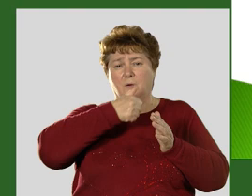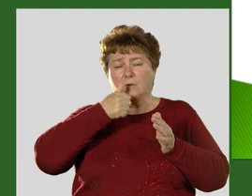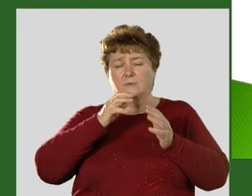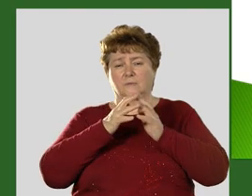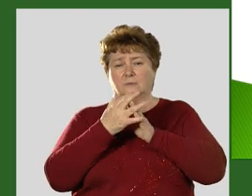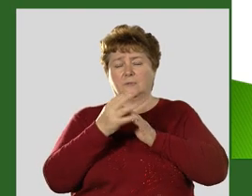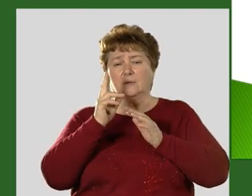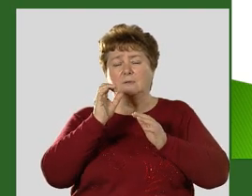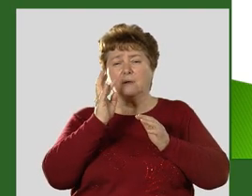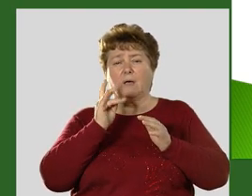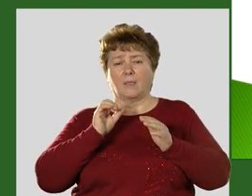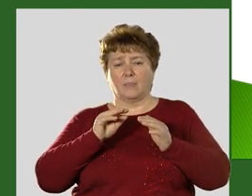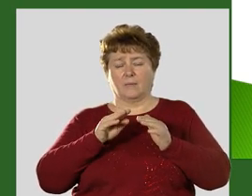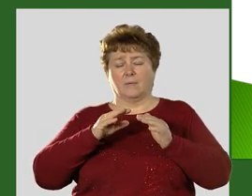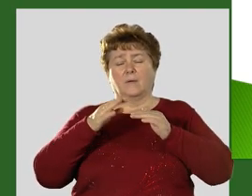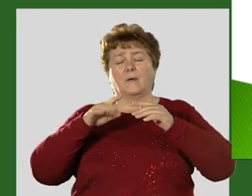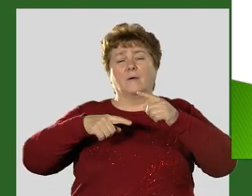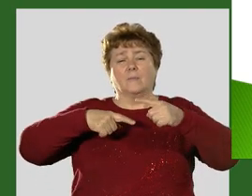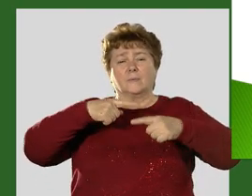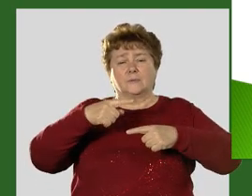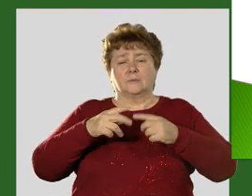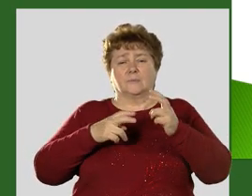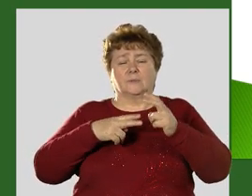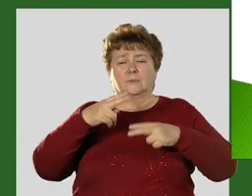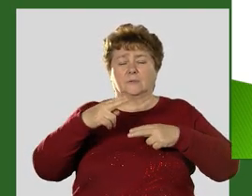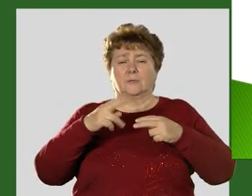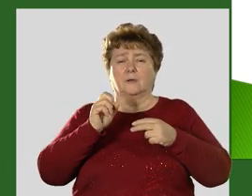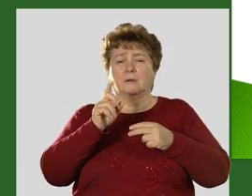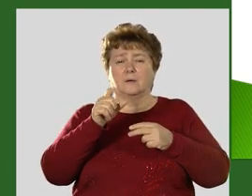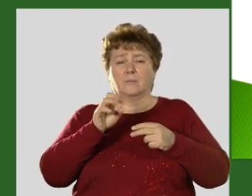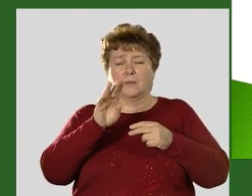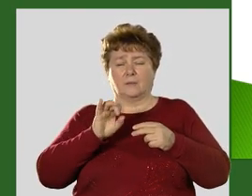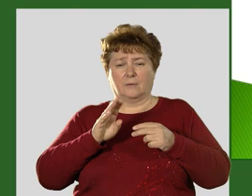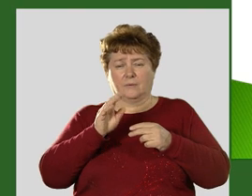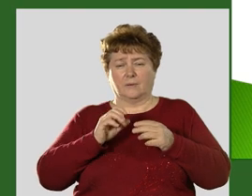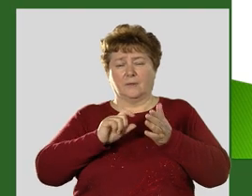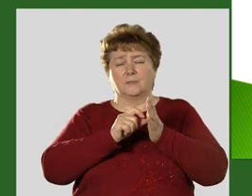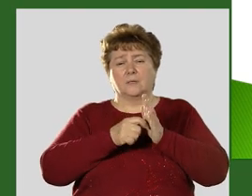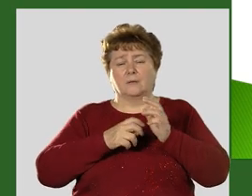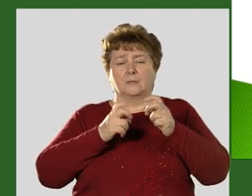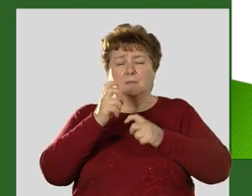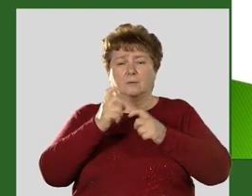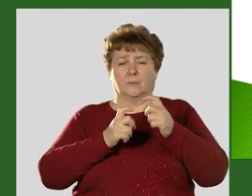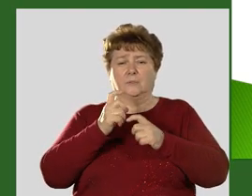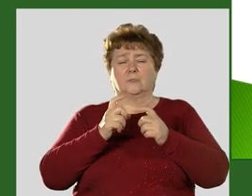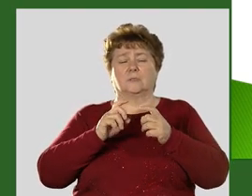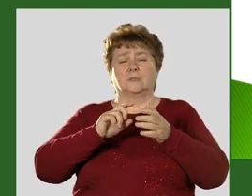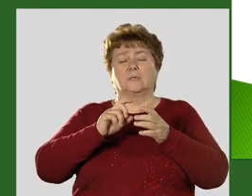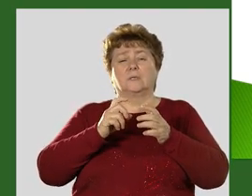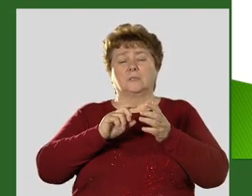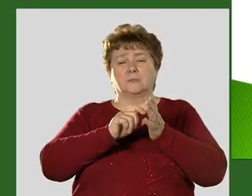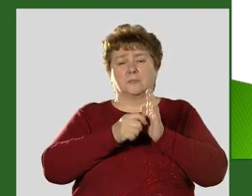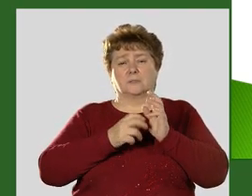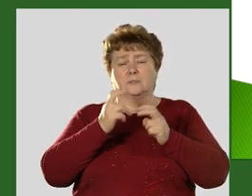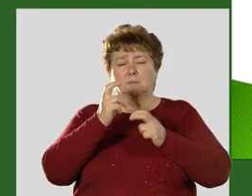в селе Кант. Впоследствии были построены Карабалтинский сахарный комбинат и сахарные